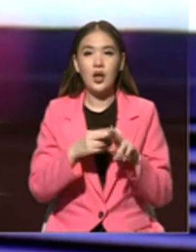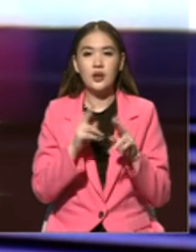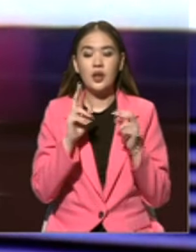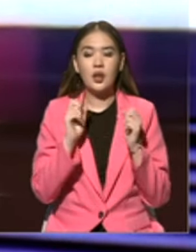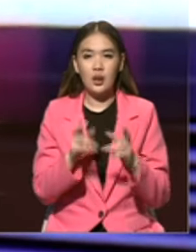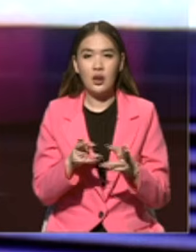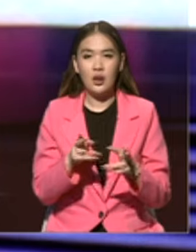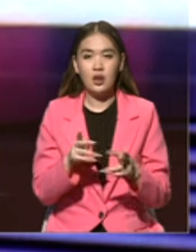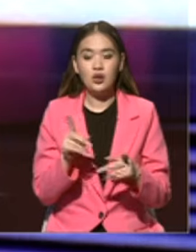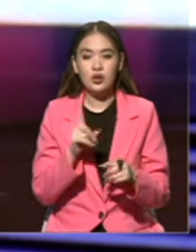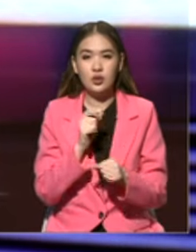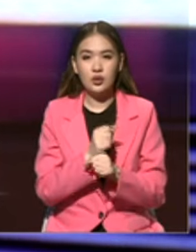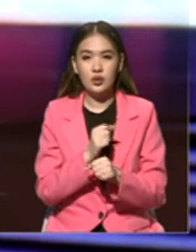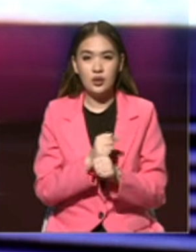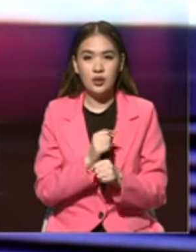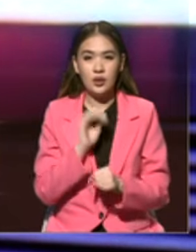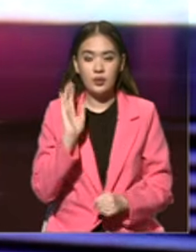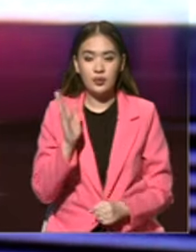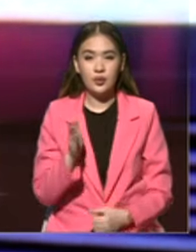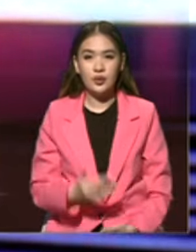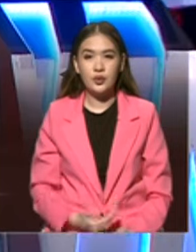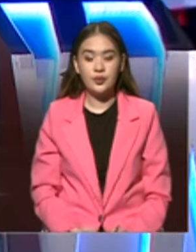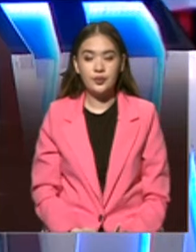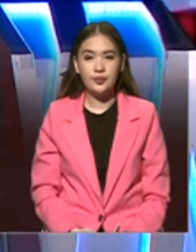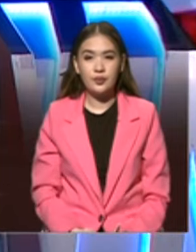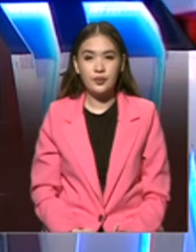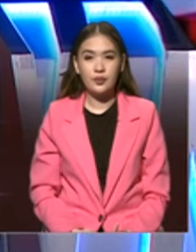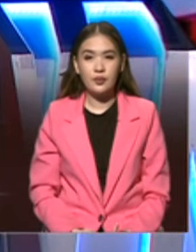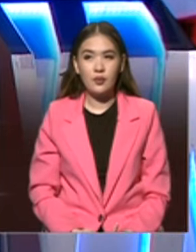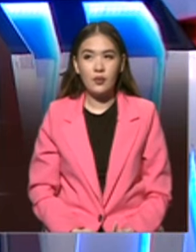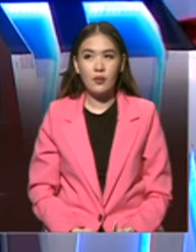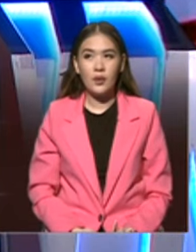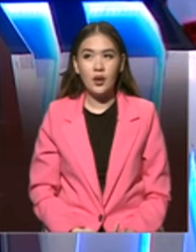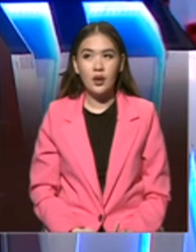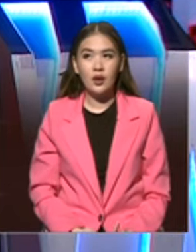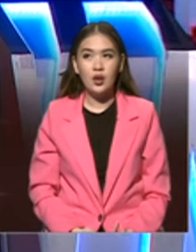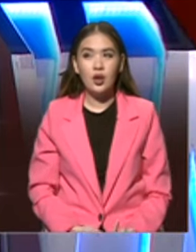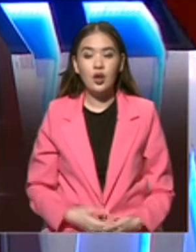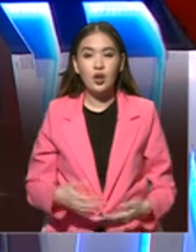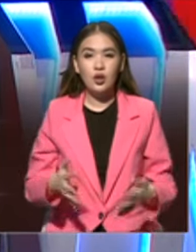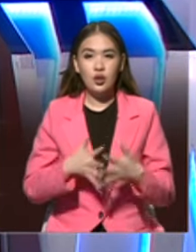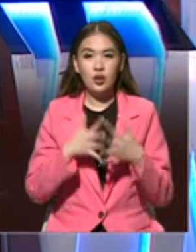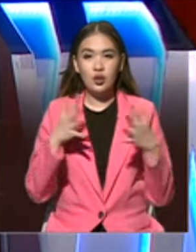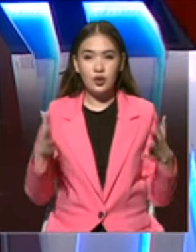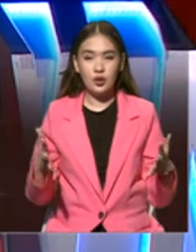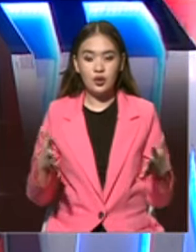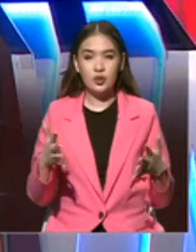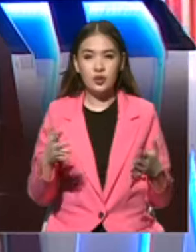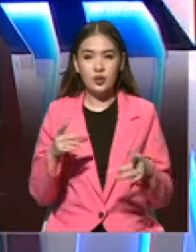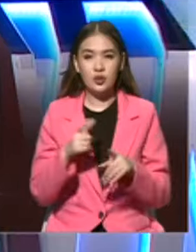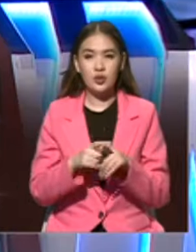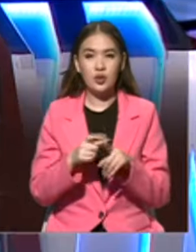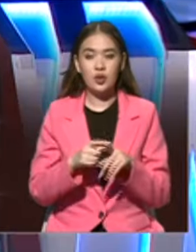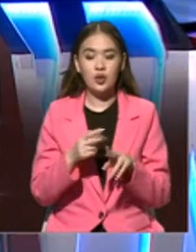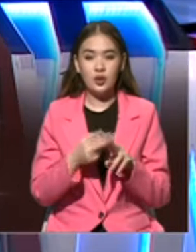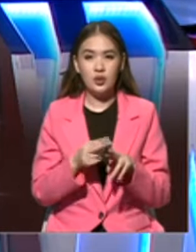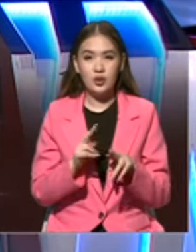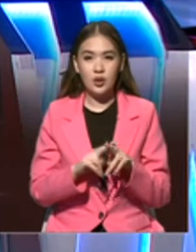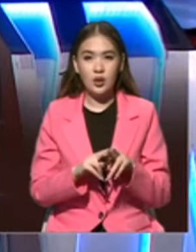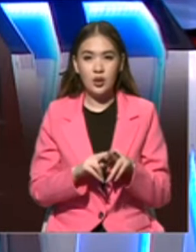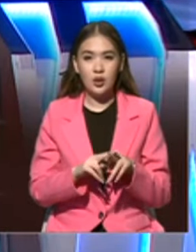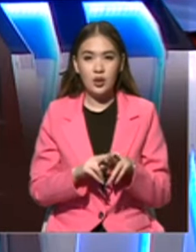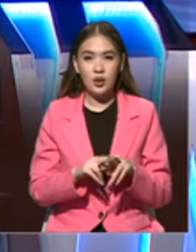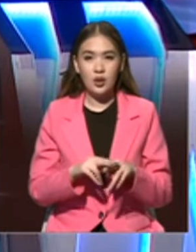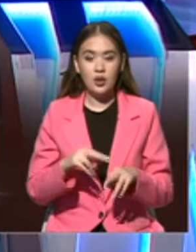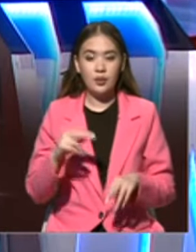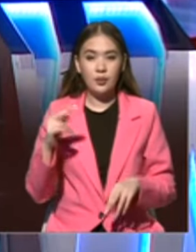болады? Енді аға, жұт деп ол үлкен мағынада айтылған сөз ғой. Бұл жерде жұтта қазақ айтады, төрт